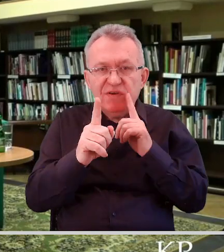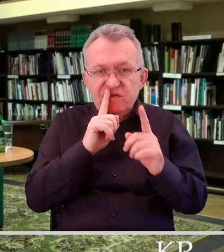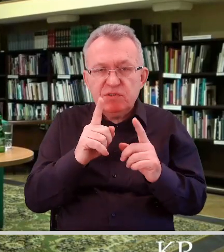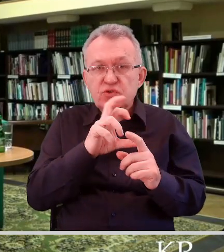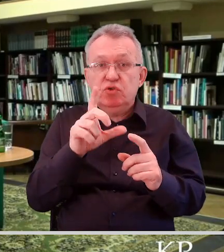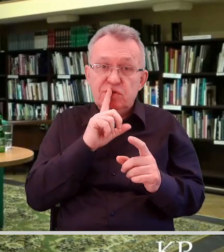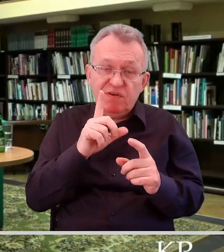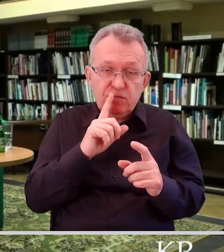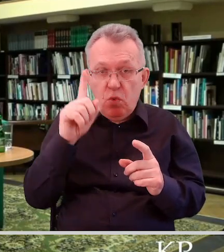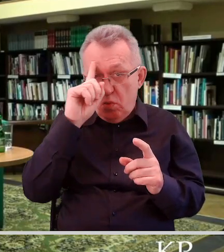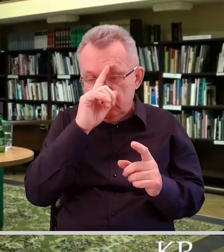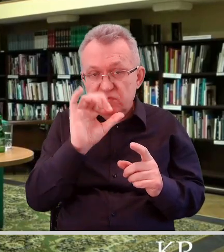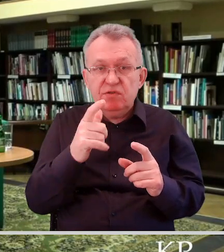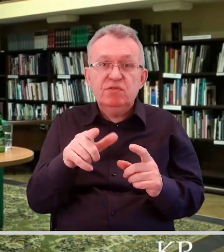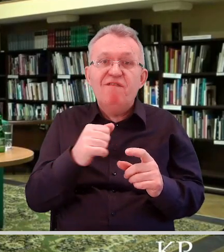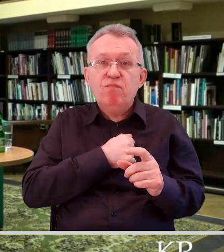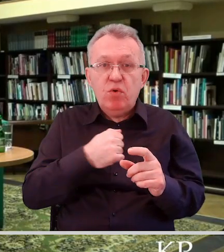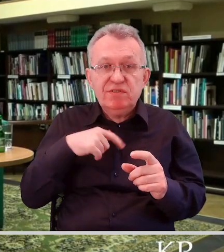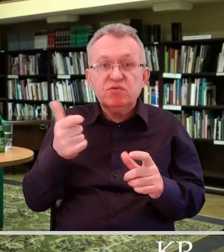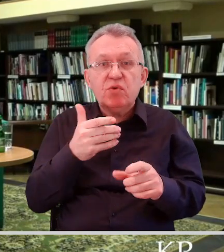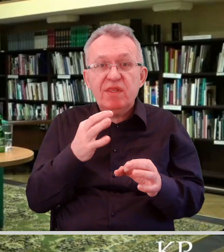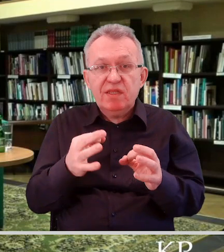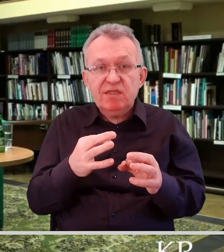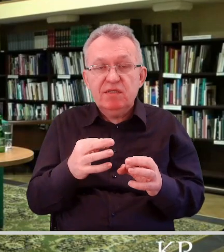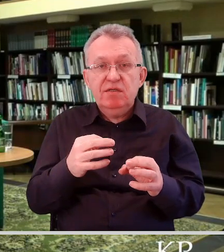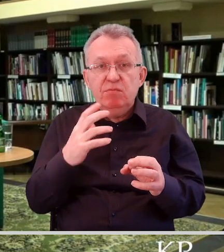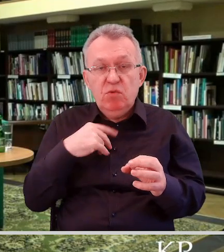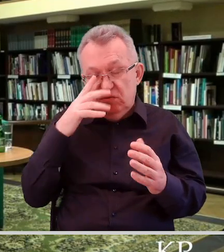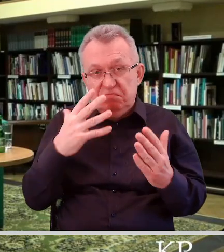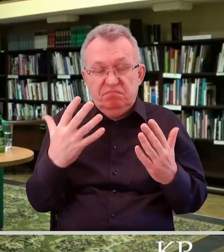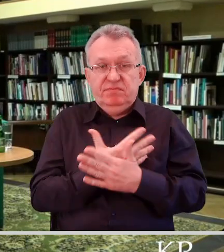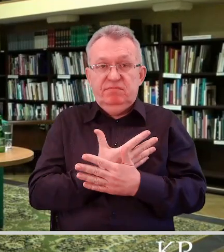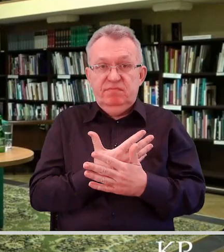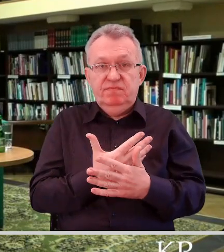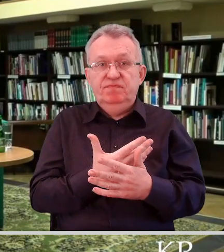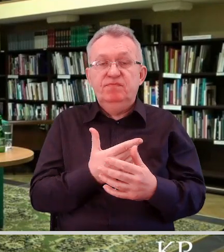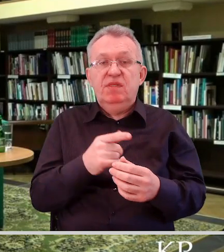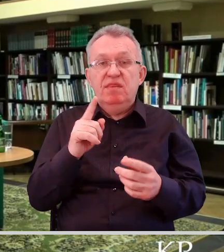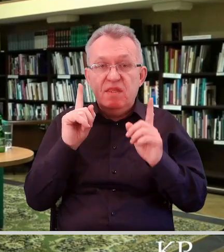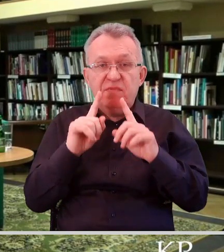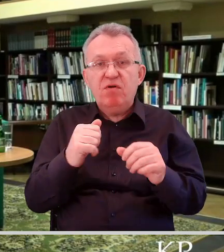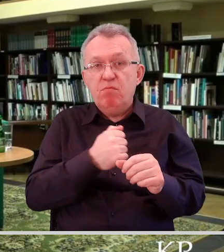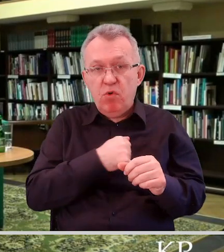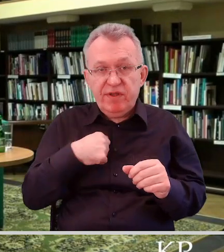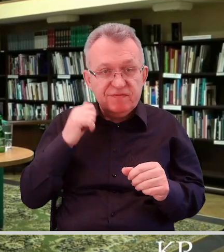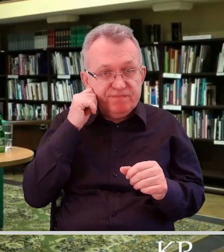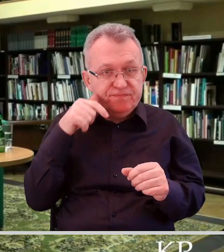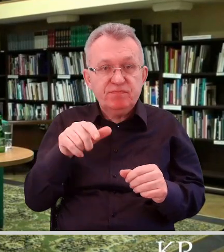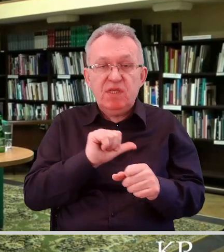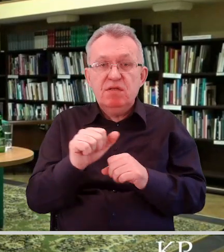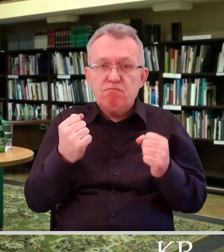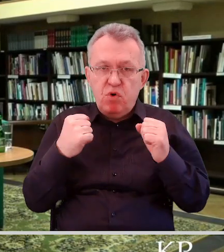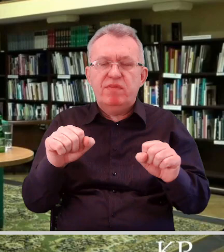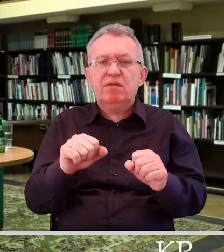w ogóle rozmawialiśmy z ludźmi o tym, co się dzieje w Polsce, bo zdziwienie było przeogromne, to tak naprawdę Polki są